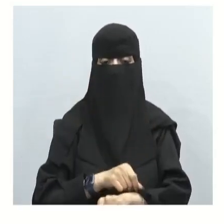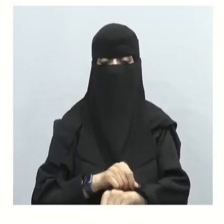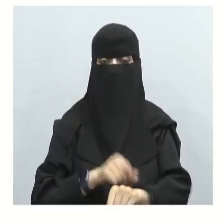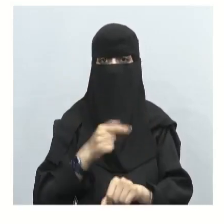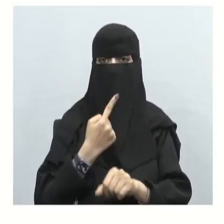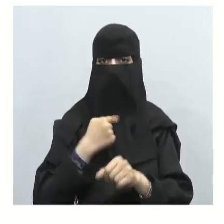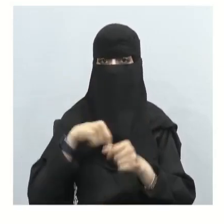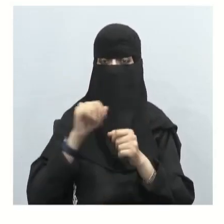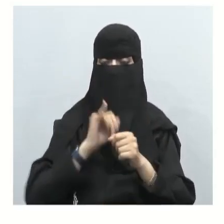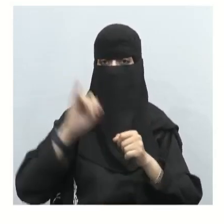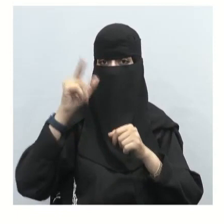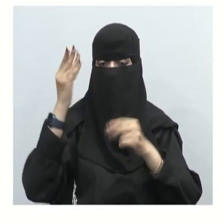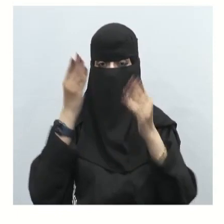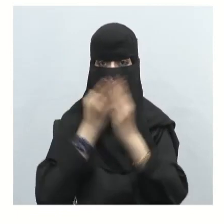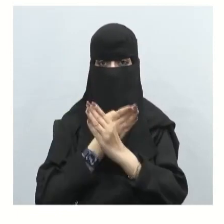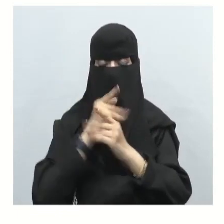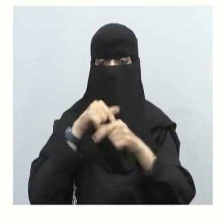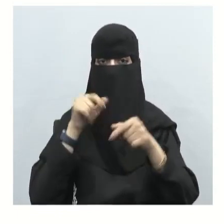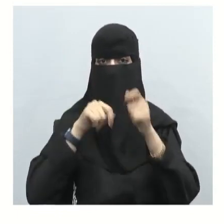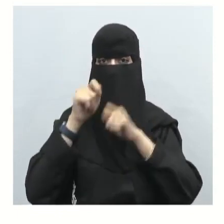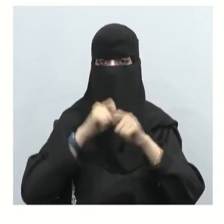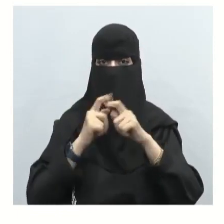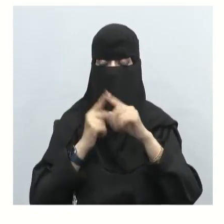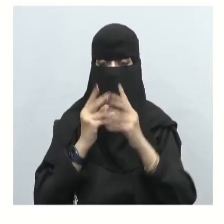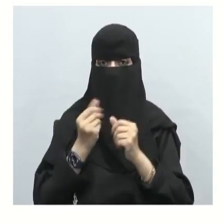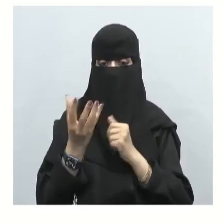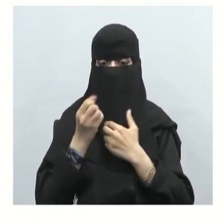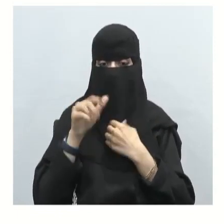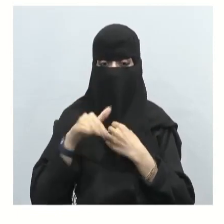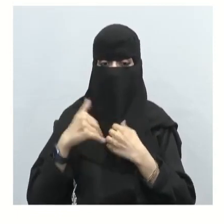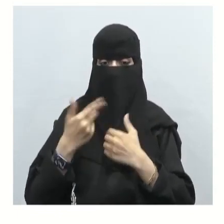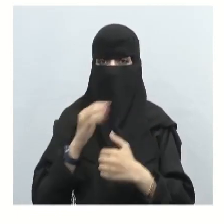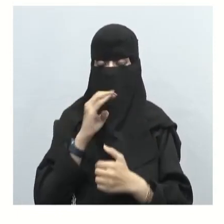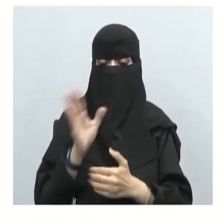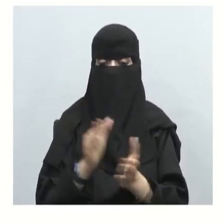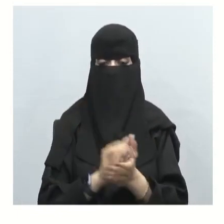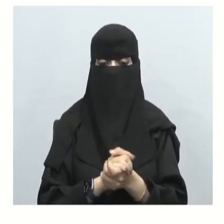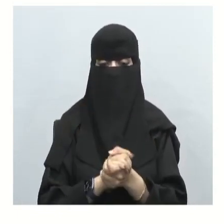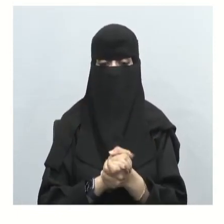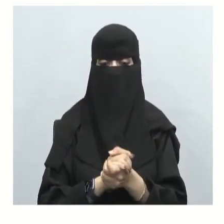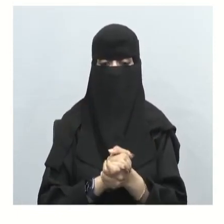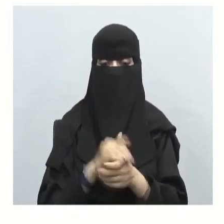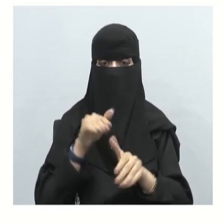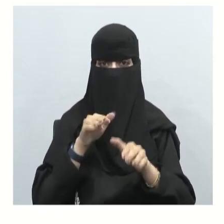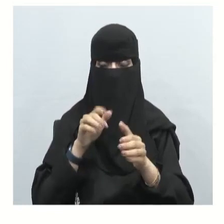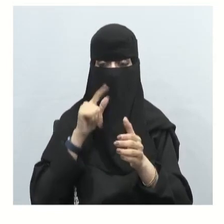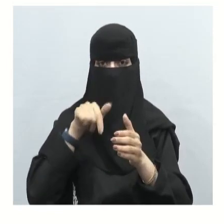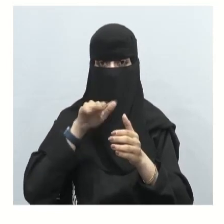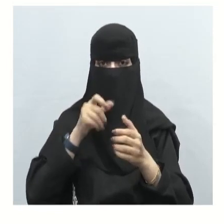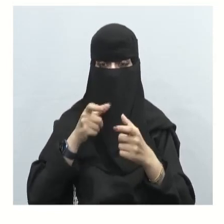السرعه وسطين في طرفين نطبق العلاقه الرياضيه نحصل على الناتج تتحرك مجره